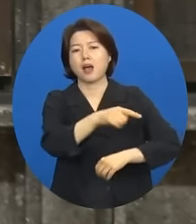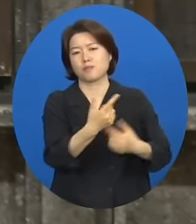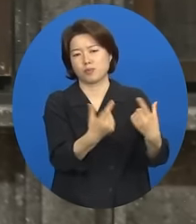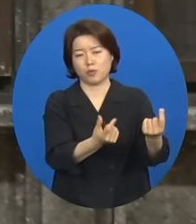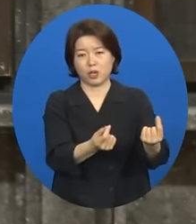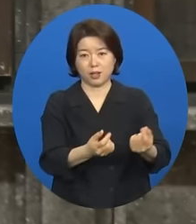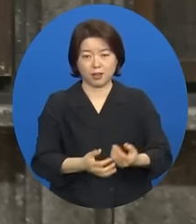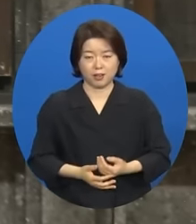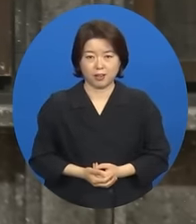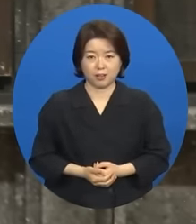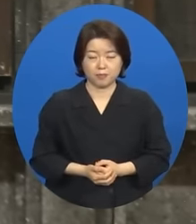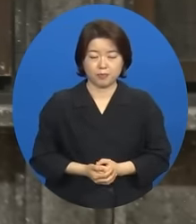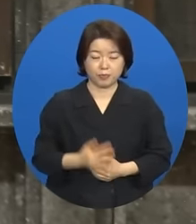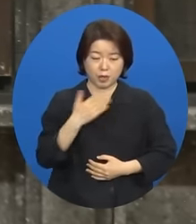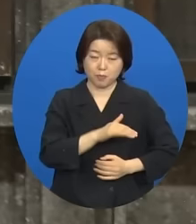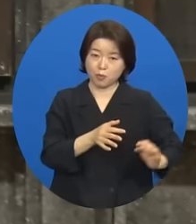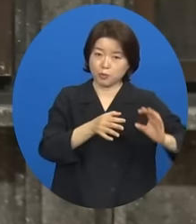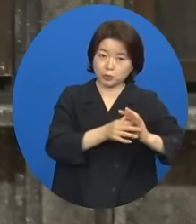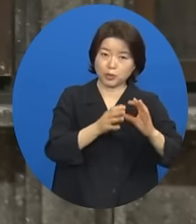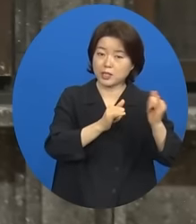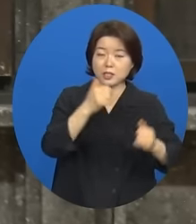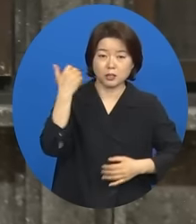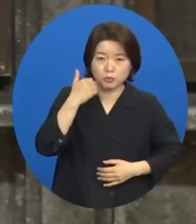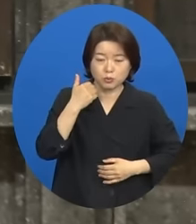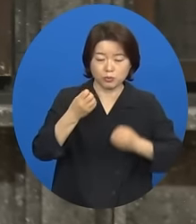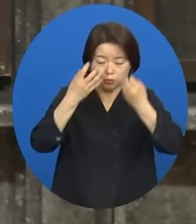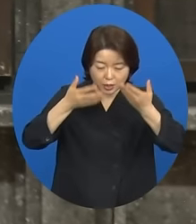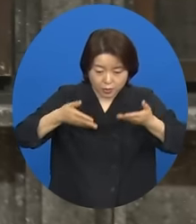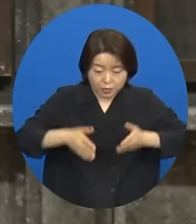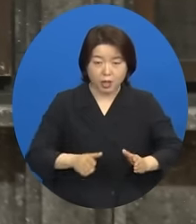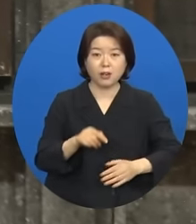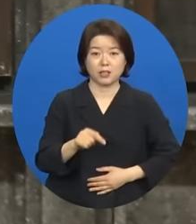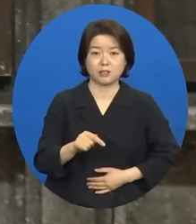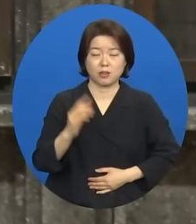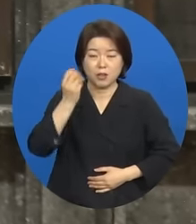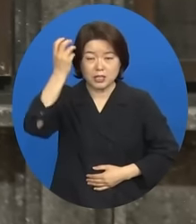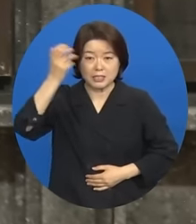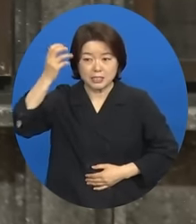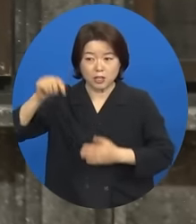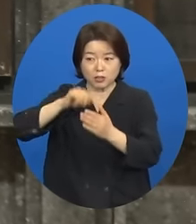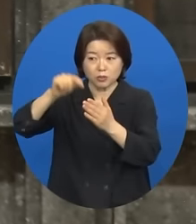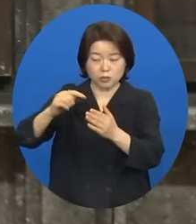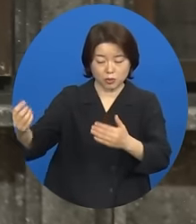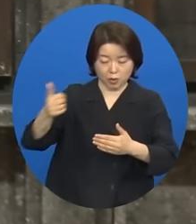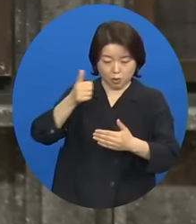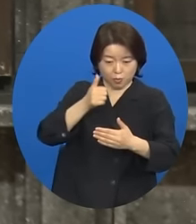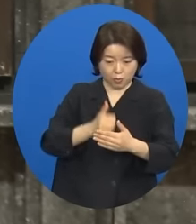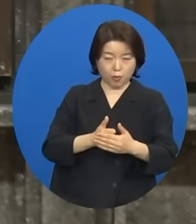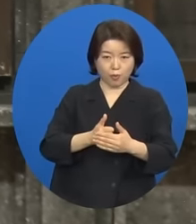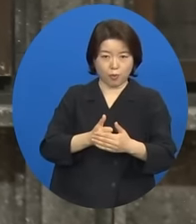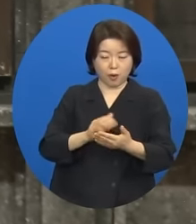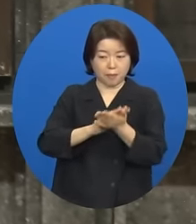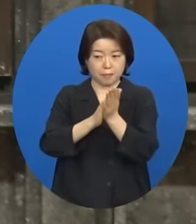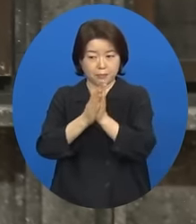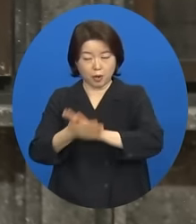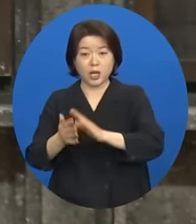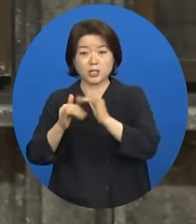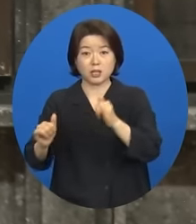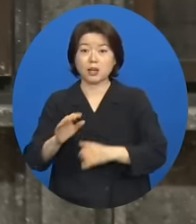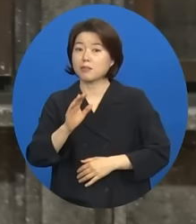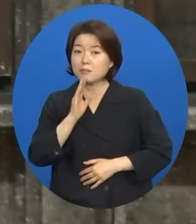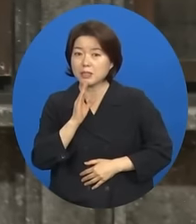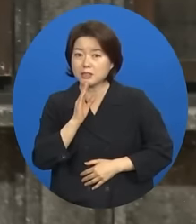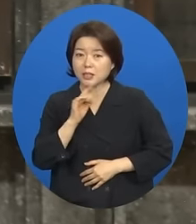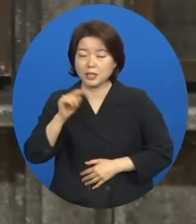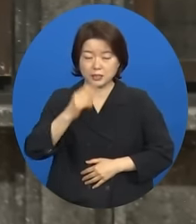자, 육신에 속한 자가 누구냐면 거듭나서 성령이 그 안에 거하여서 변화된 사람인데